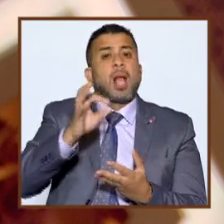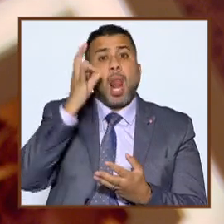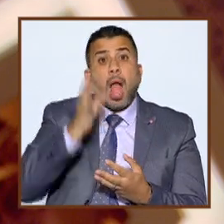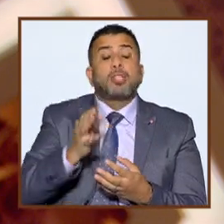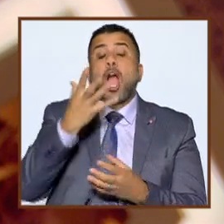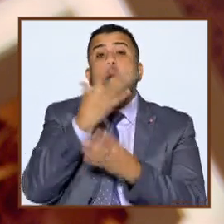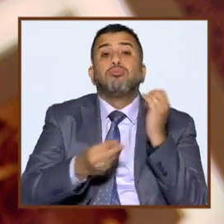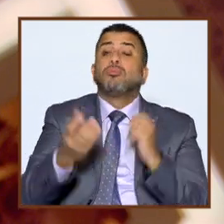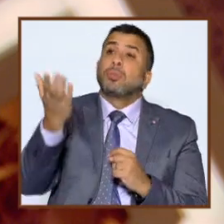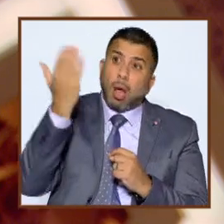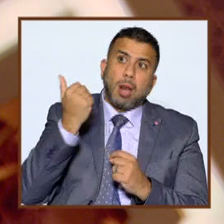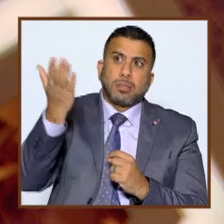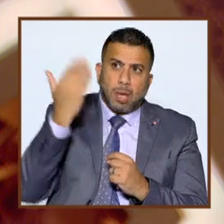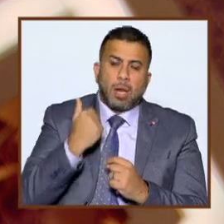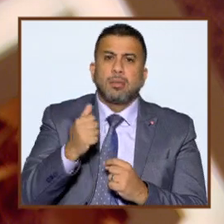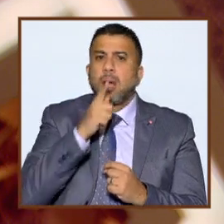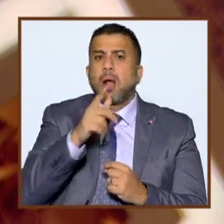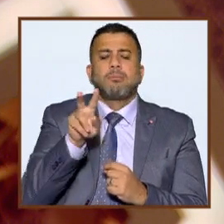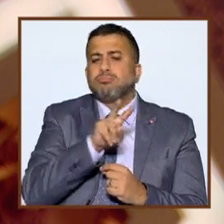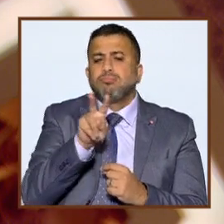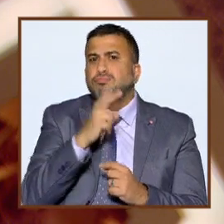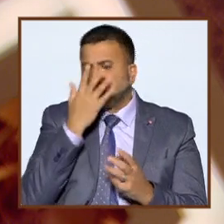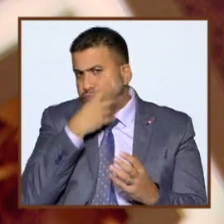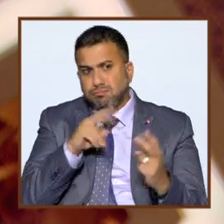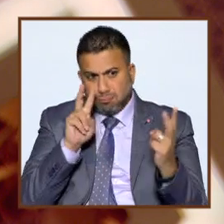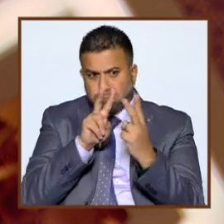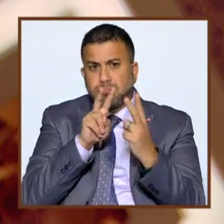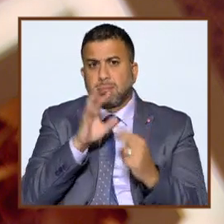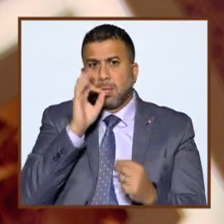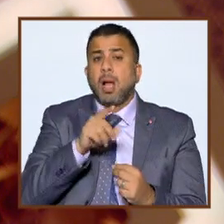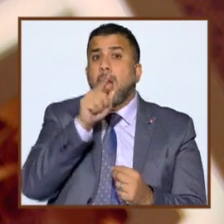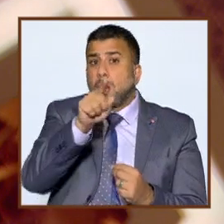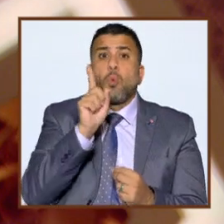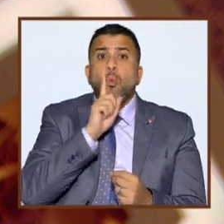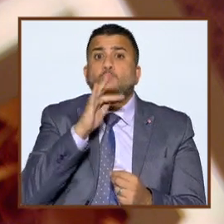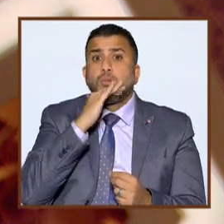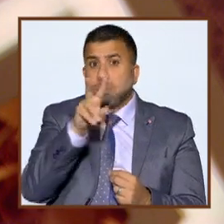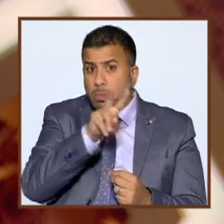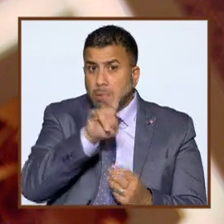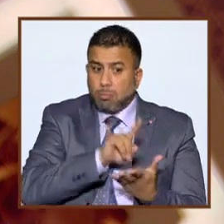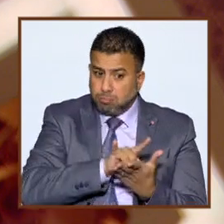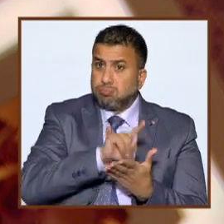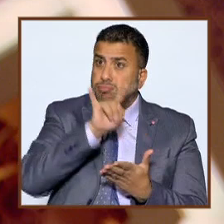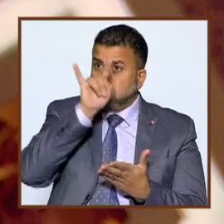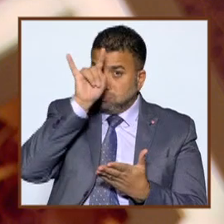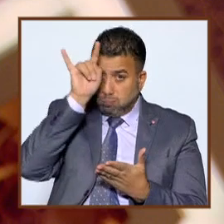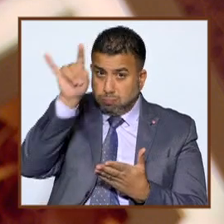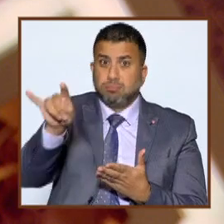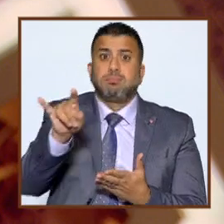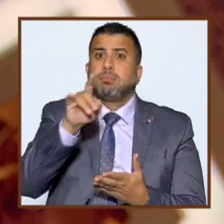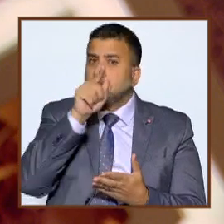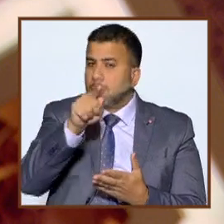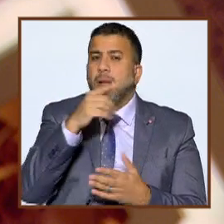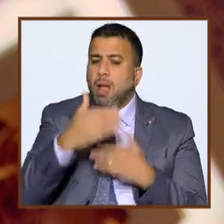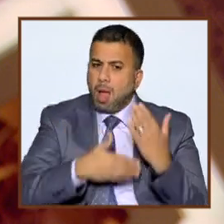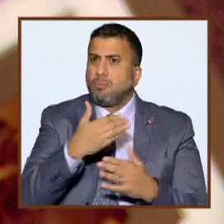القبيل. ويحرصي على هذا أنت ووالده حتى لو اضطررتم إلى السفر إليه، وقد تكونون فعلتم هذا، لكن عموما